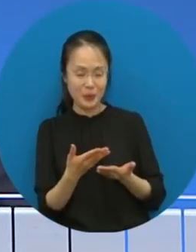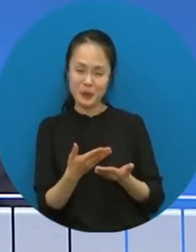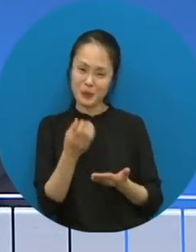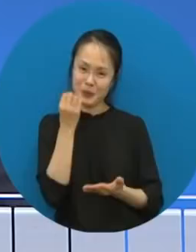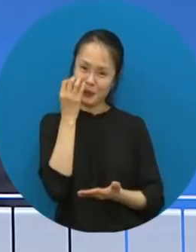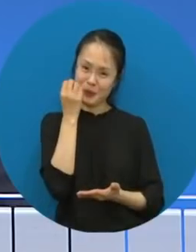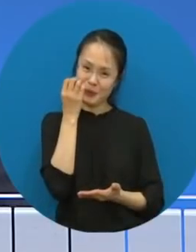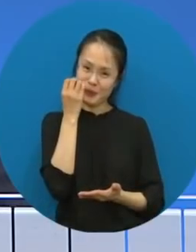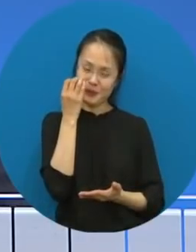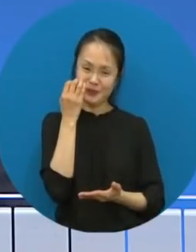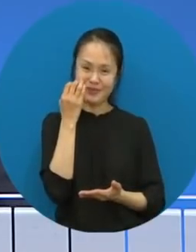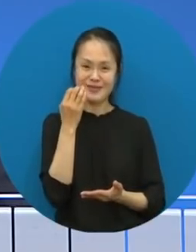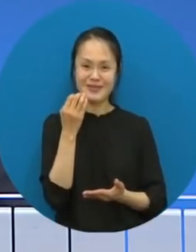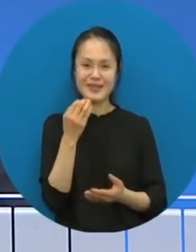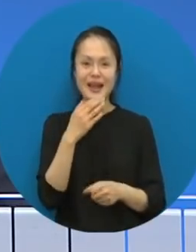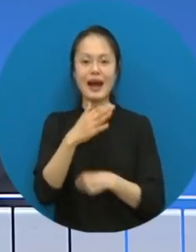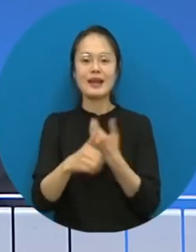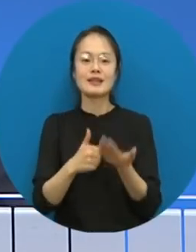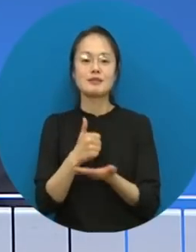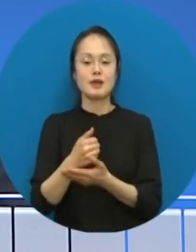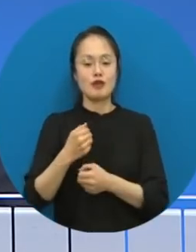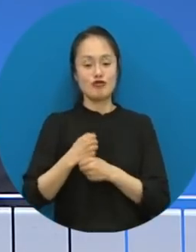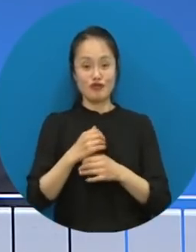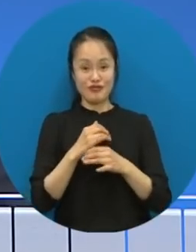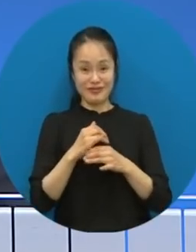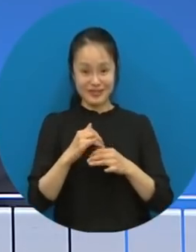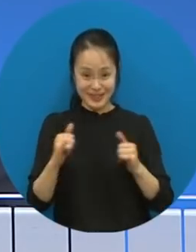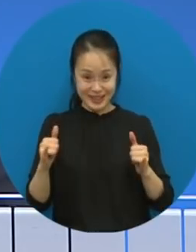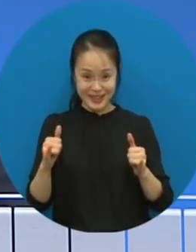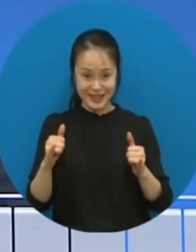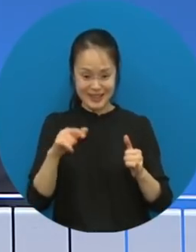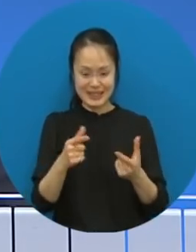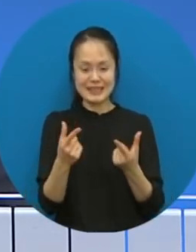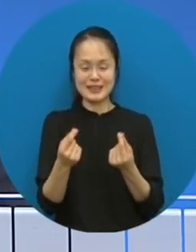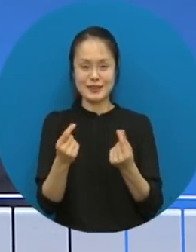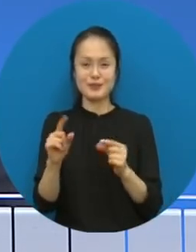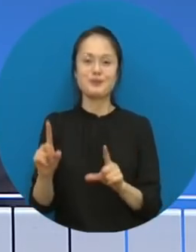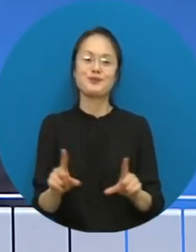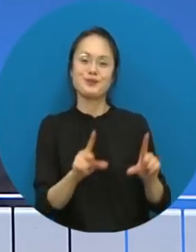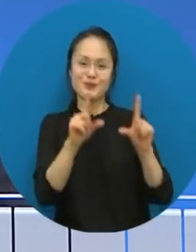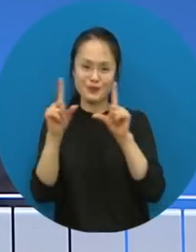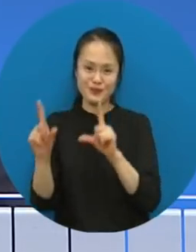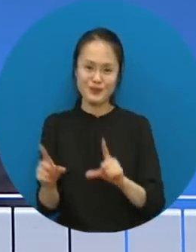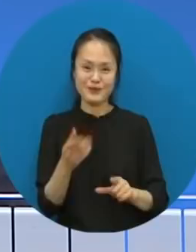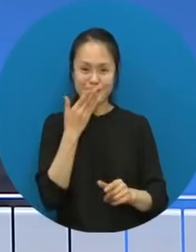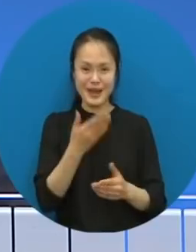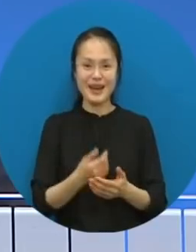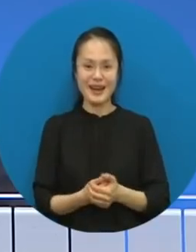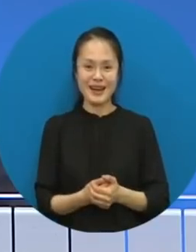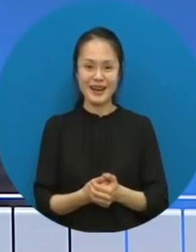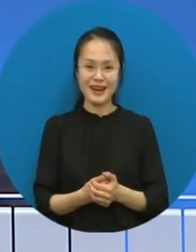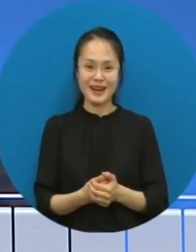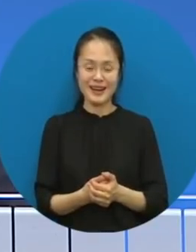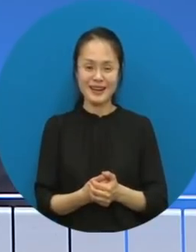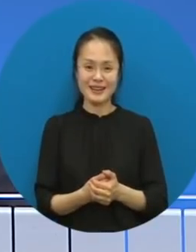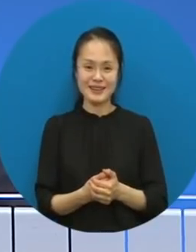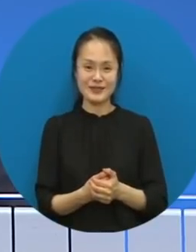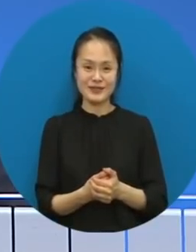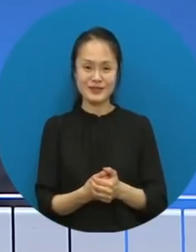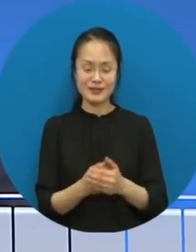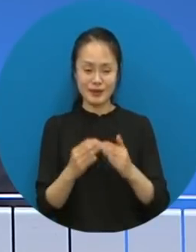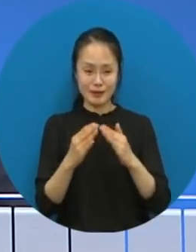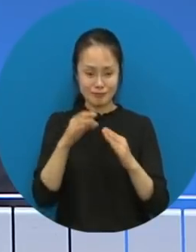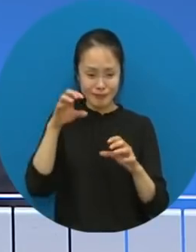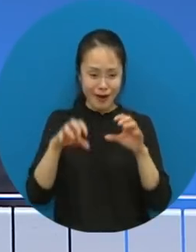군사들 도리어 그들이 우리를 사랑해주고 한 주민으로 여겨주고